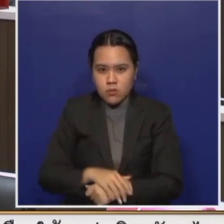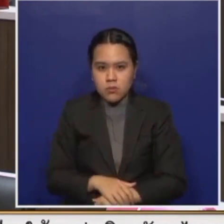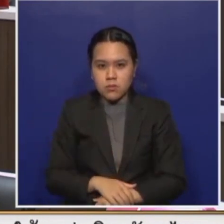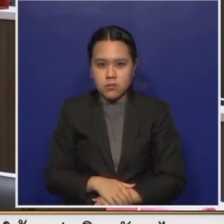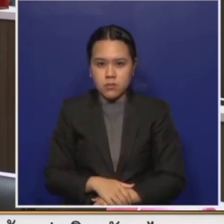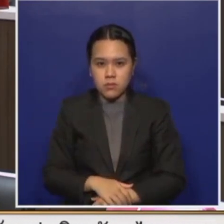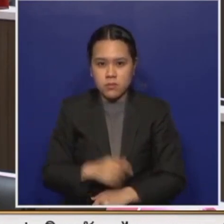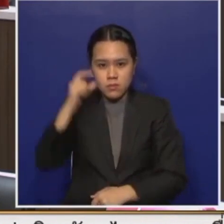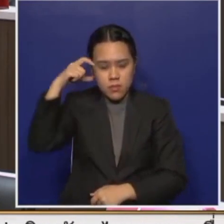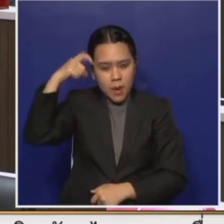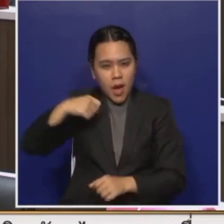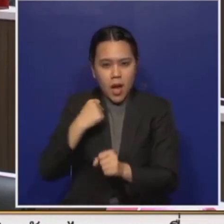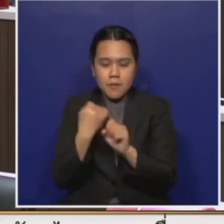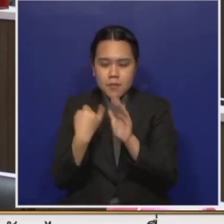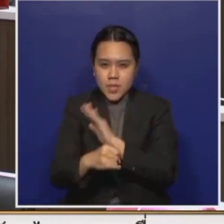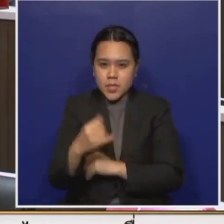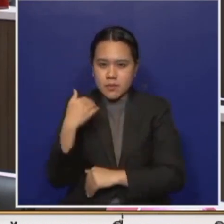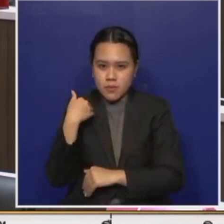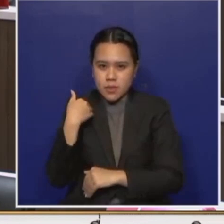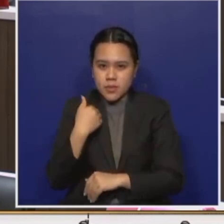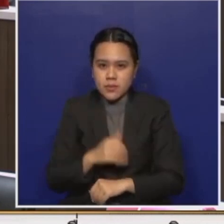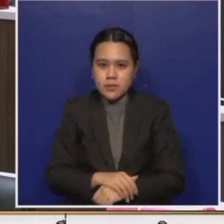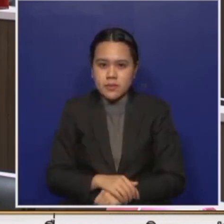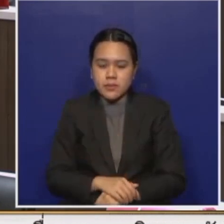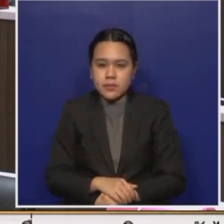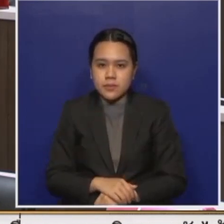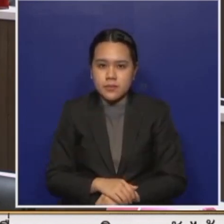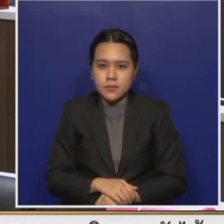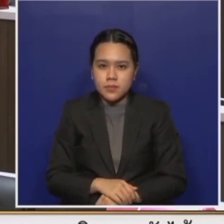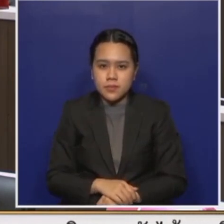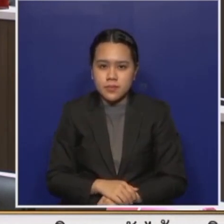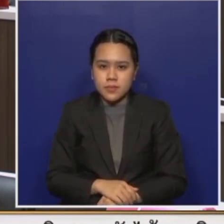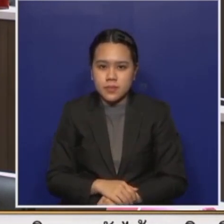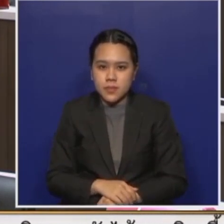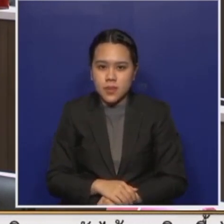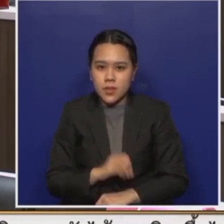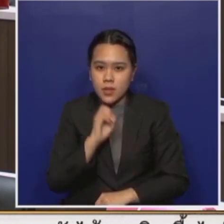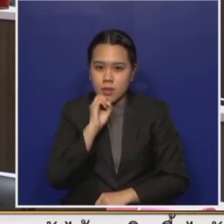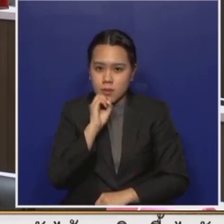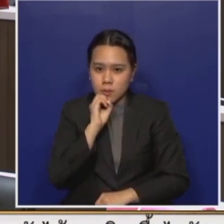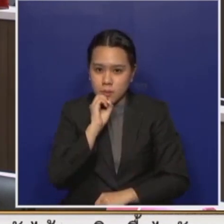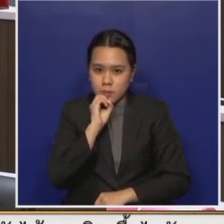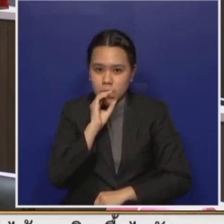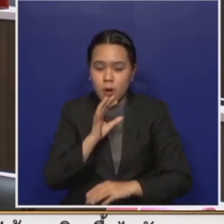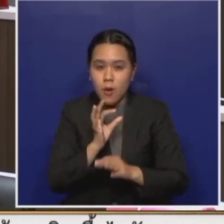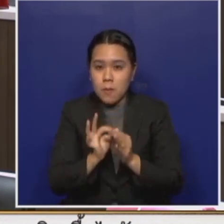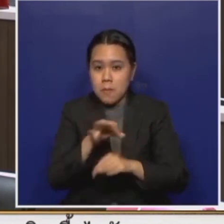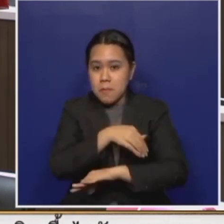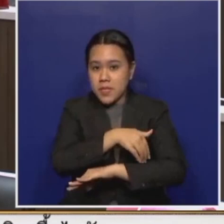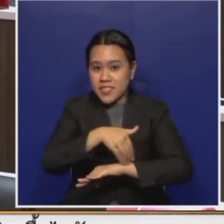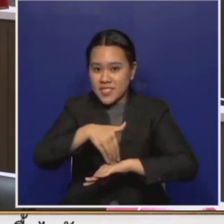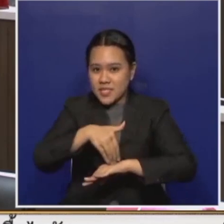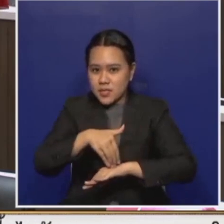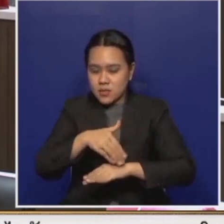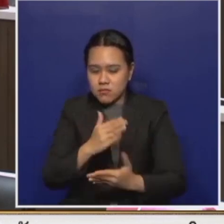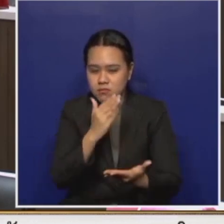ประมาตรณเมม Le Isคนทูกรัเมรกแช่แ็บญชีนเป็เรื่องที่จะทำให